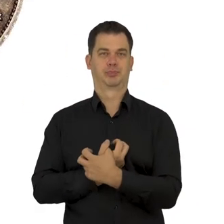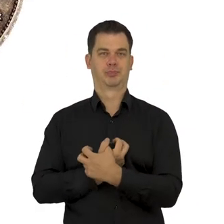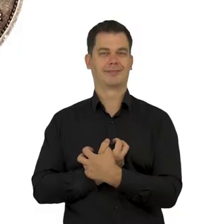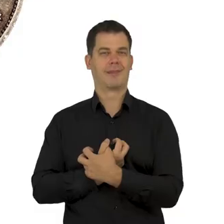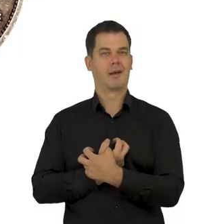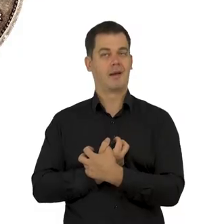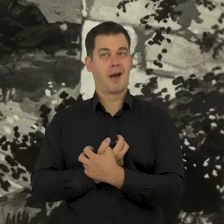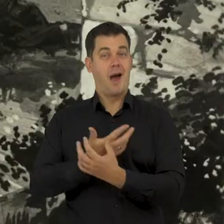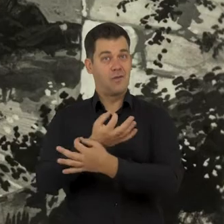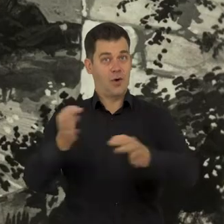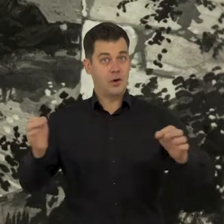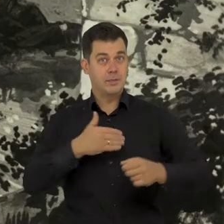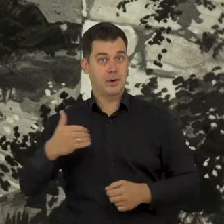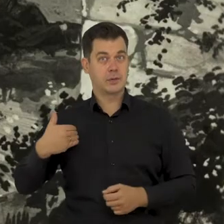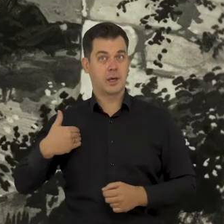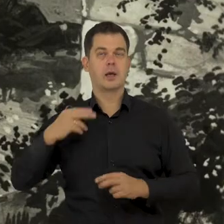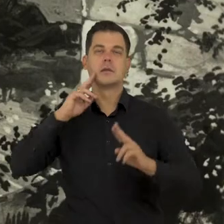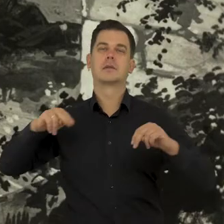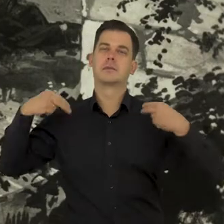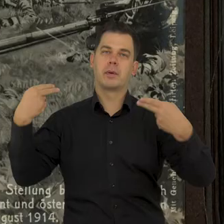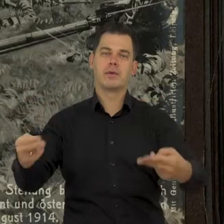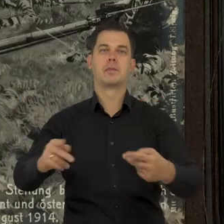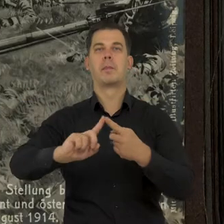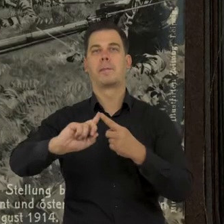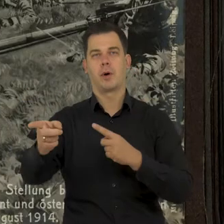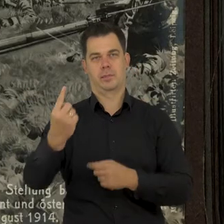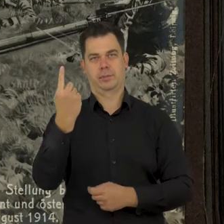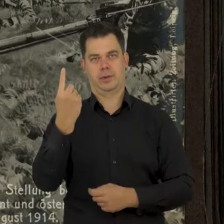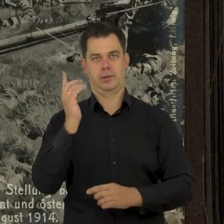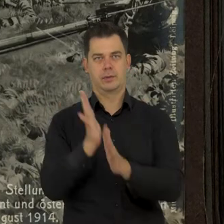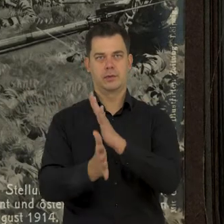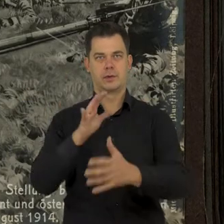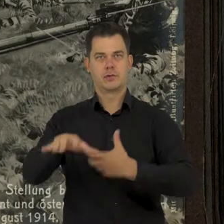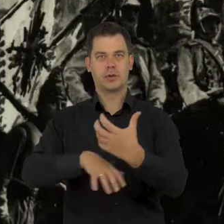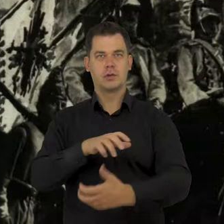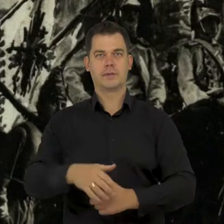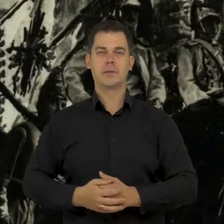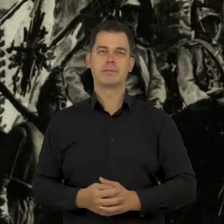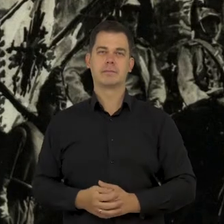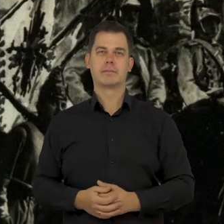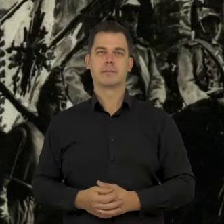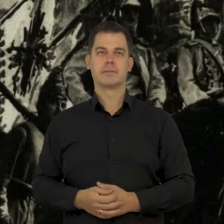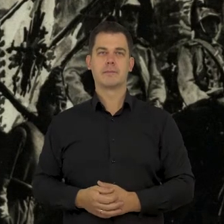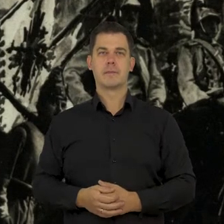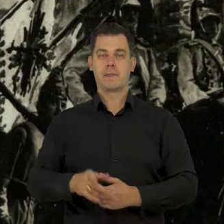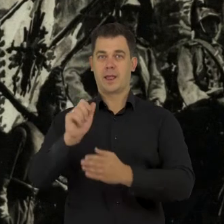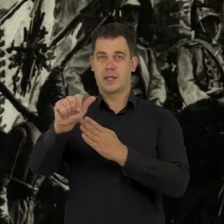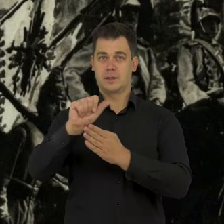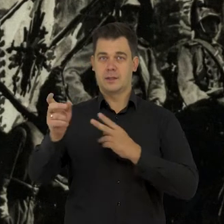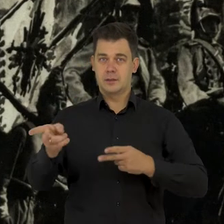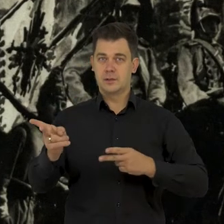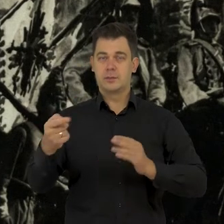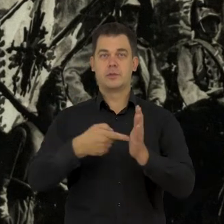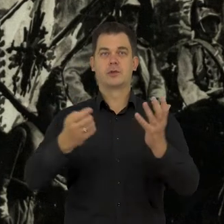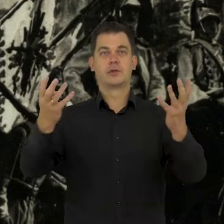polskim orłem na piersi. Wolna Polska i polska waluta wracają dopiero po zakończeniu I wojny światowej. Przy pomniku